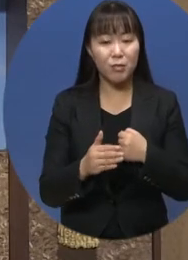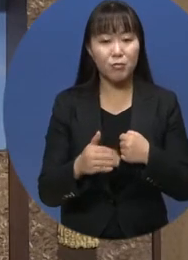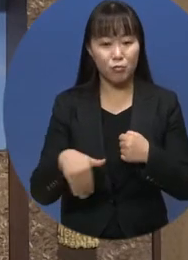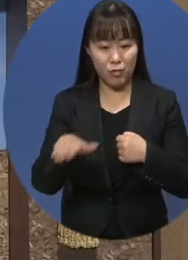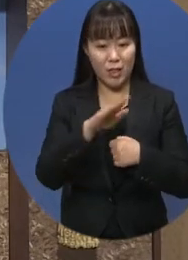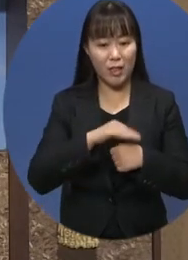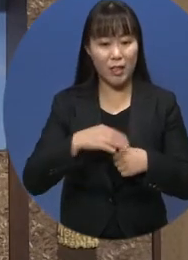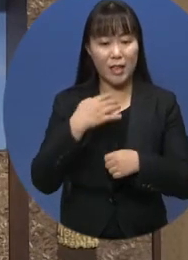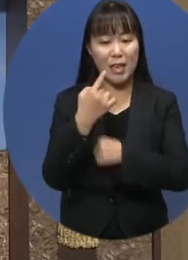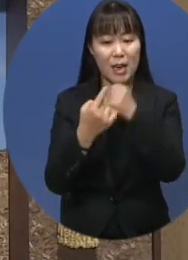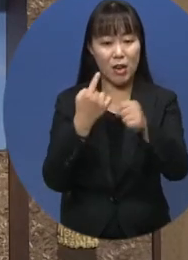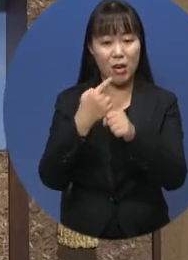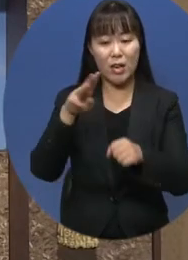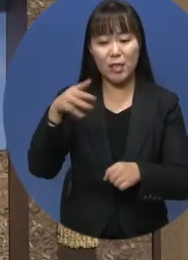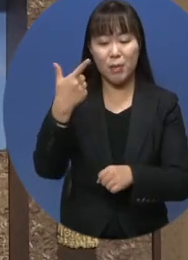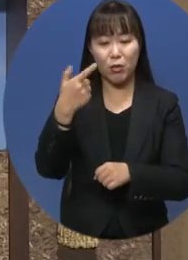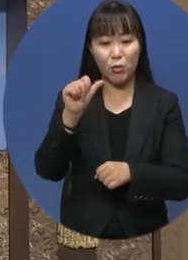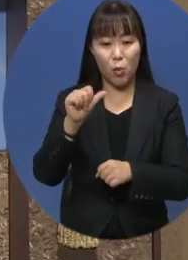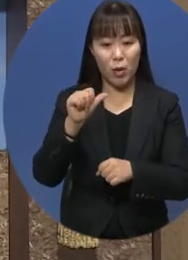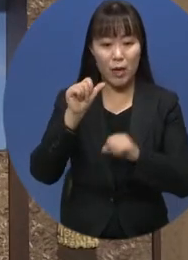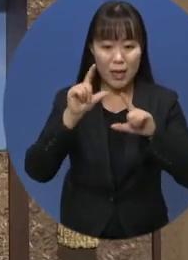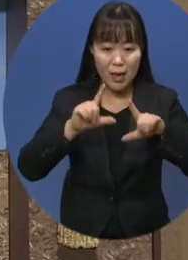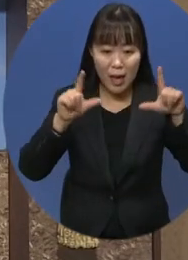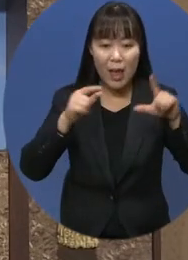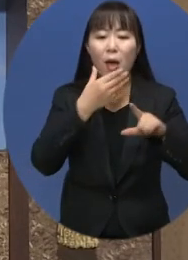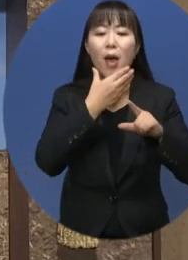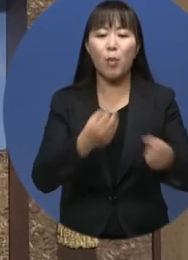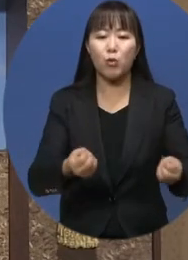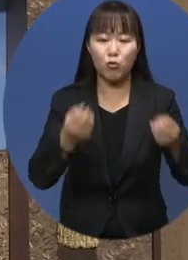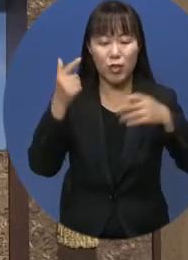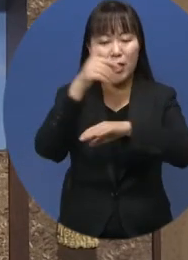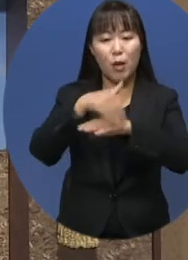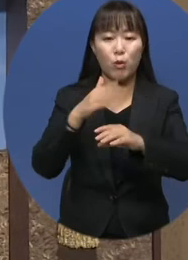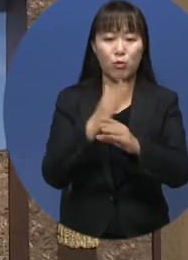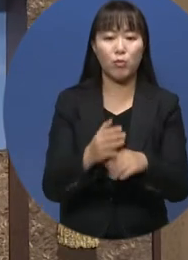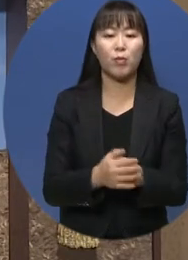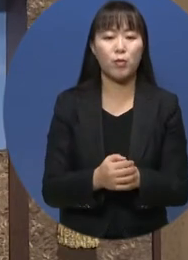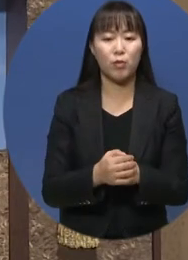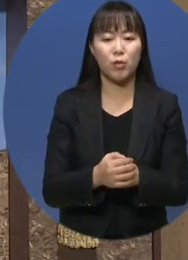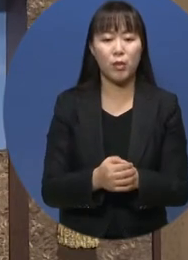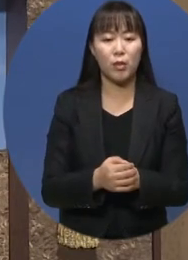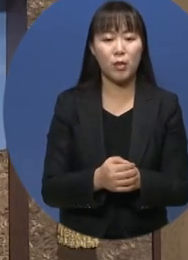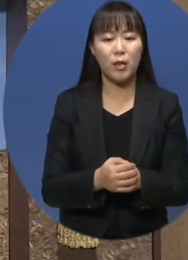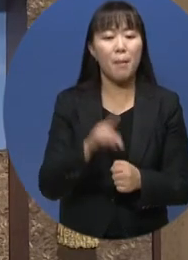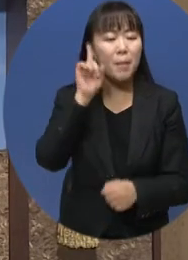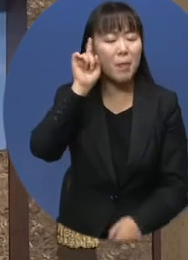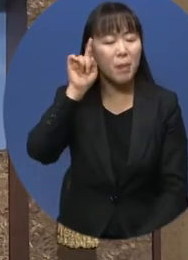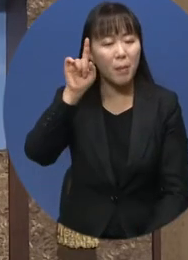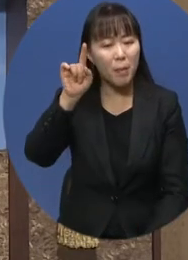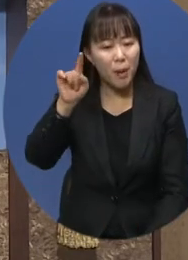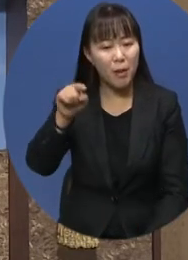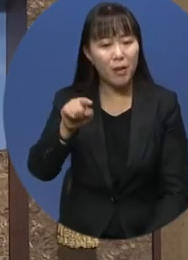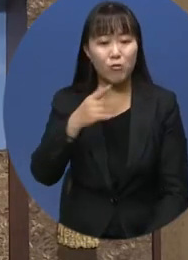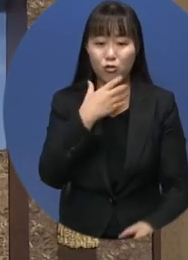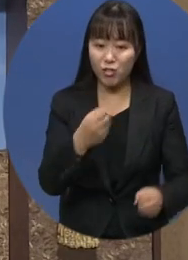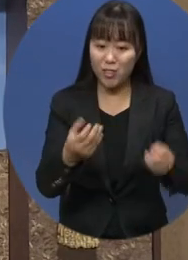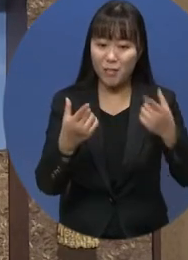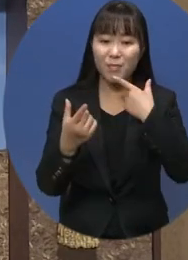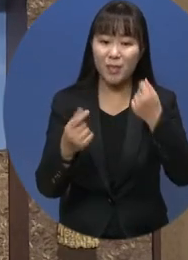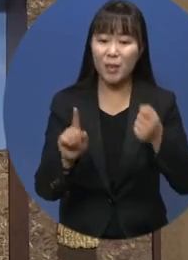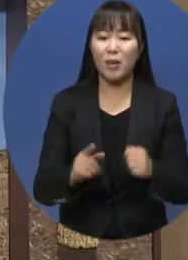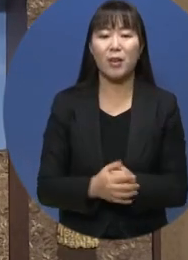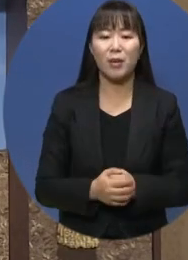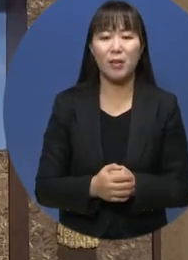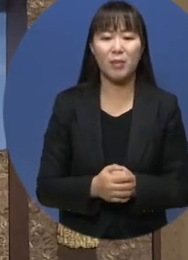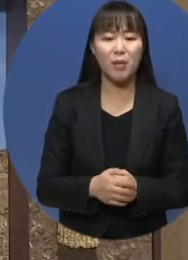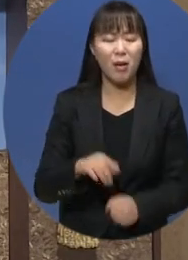지금 365일 행복 축제를 계획하고 있어요 365일 매일 2개 약재 뭐냐